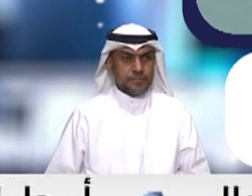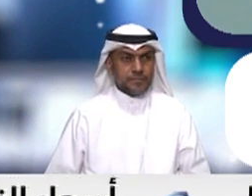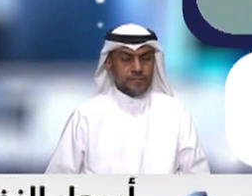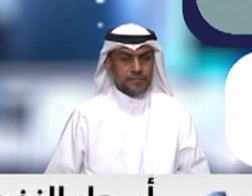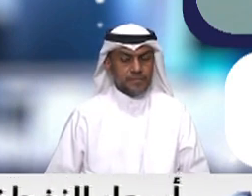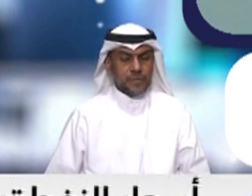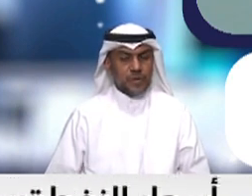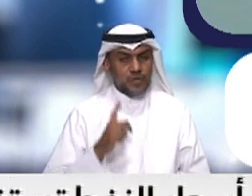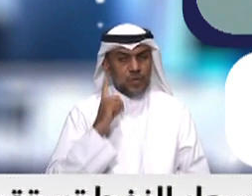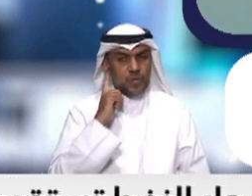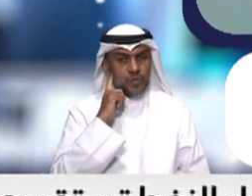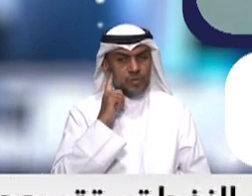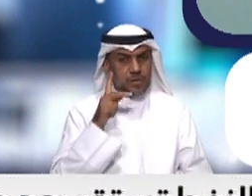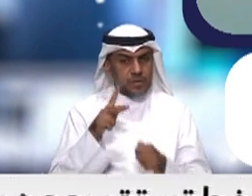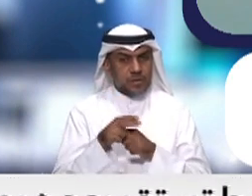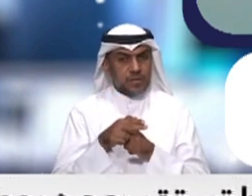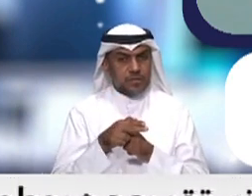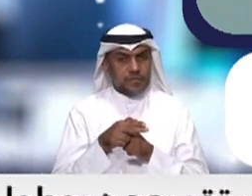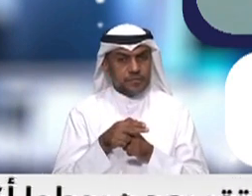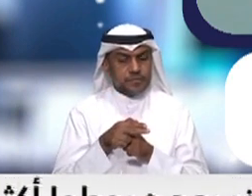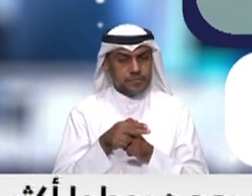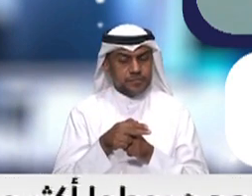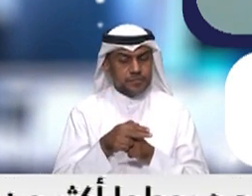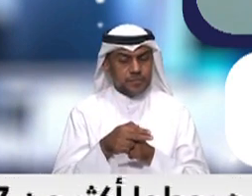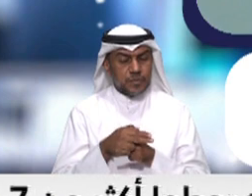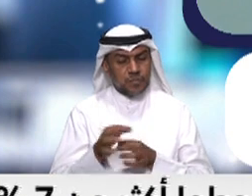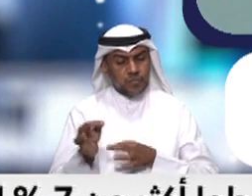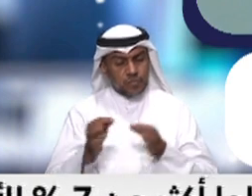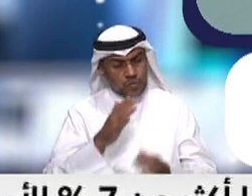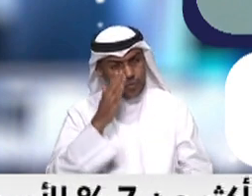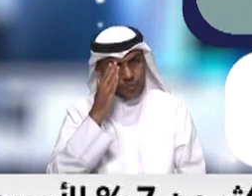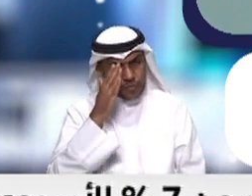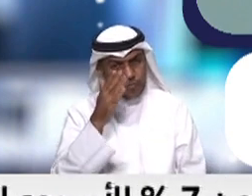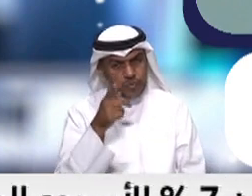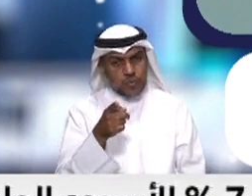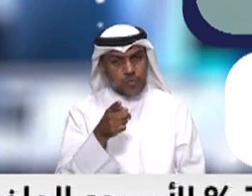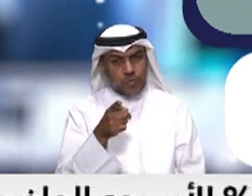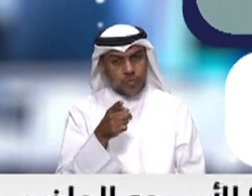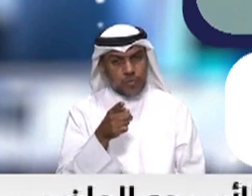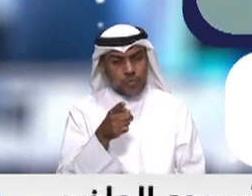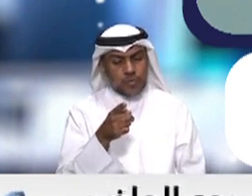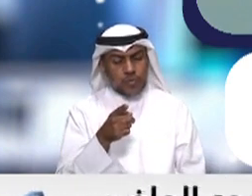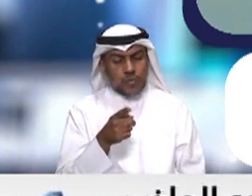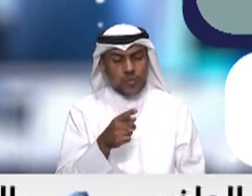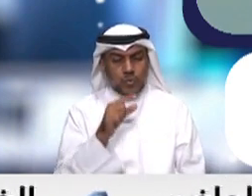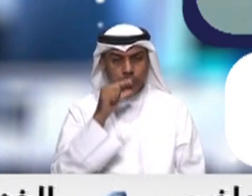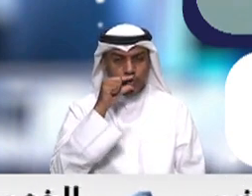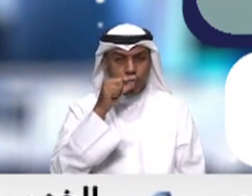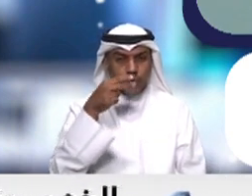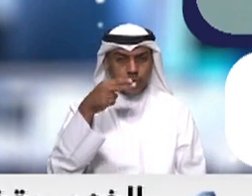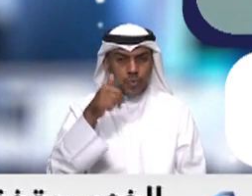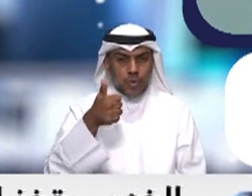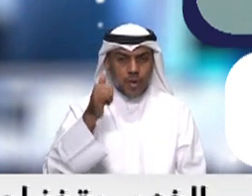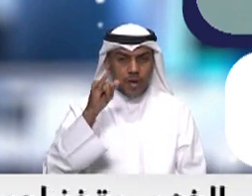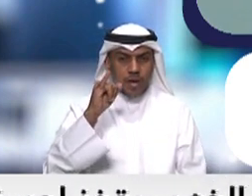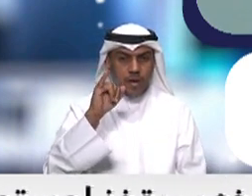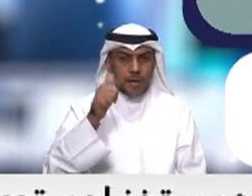يبدو أن فقدنا الاتصال مع الدكتور عماد جاد المستشار بمركز الدراسات السياسية والاستراتيجية.